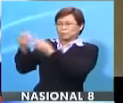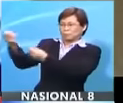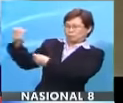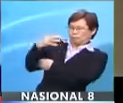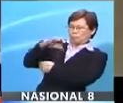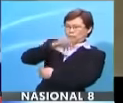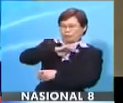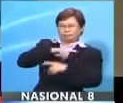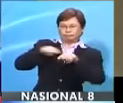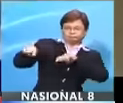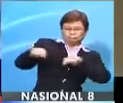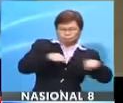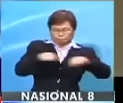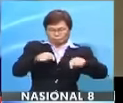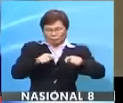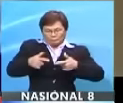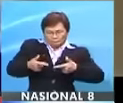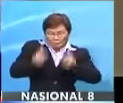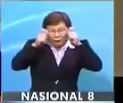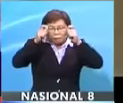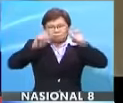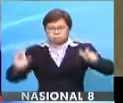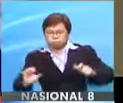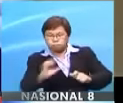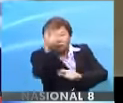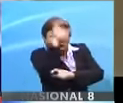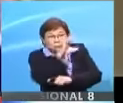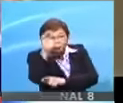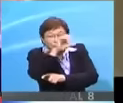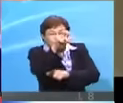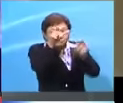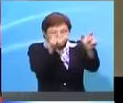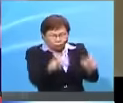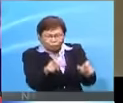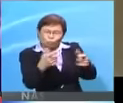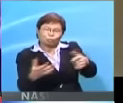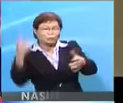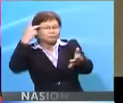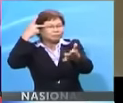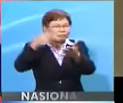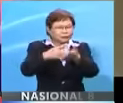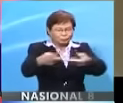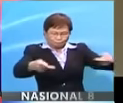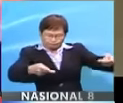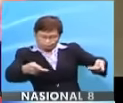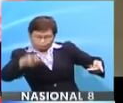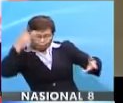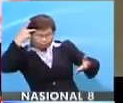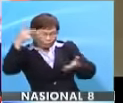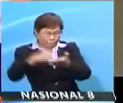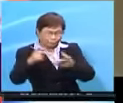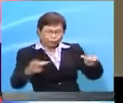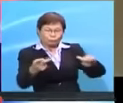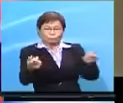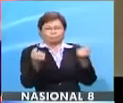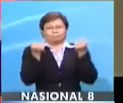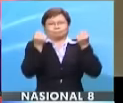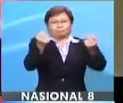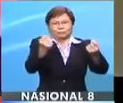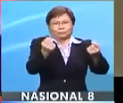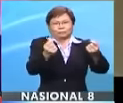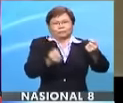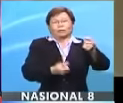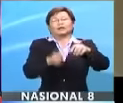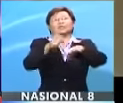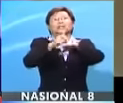sebaik menerima maklumat polis segera menjalankan gerakan memburu suspek dan berjaya mengesan kereta yang digunakan suspek ketika diilukut